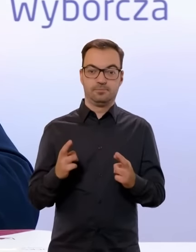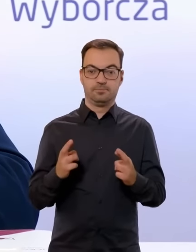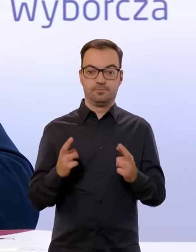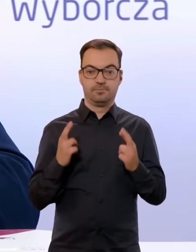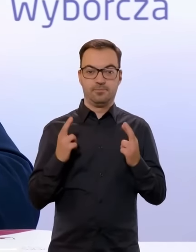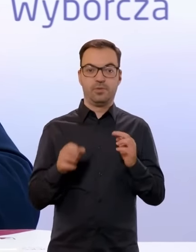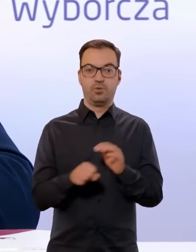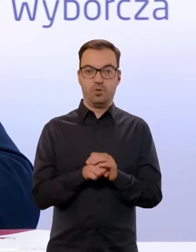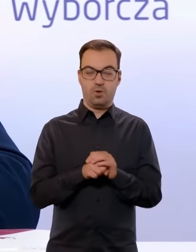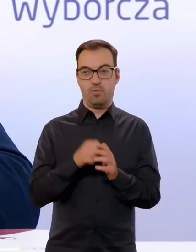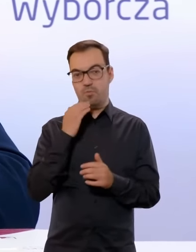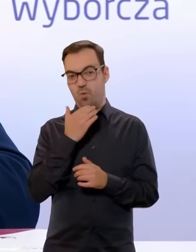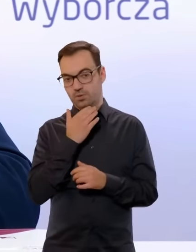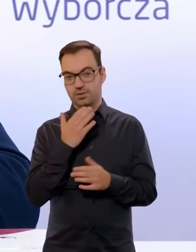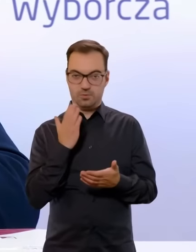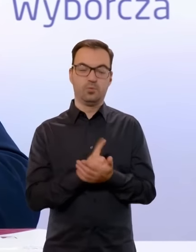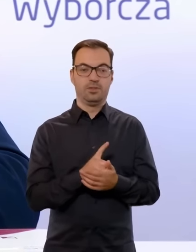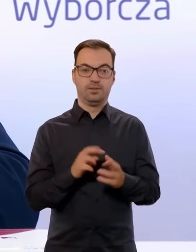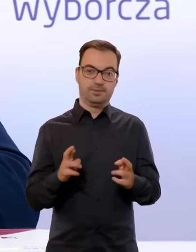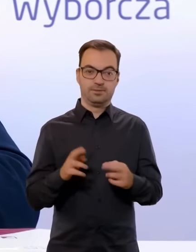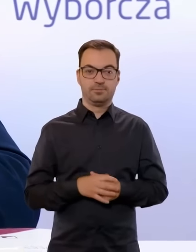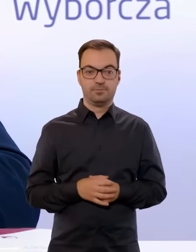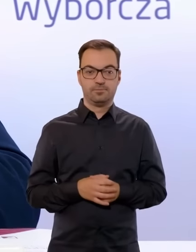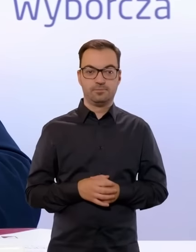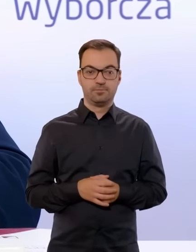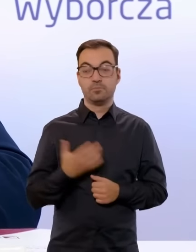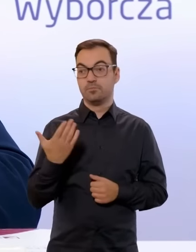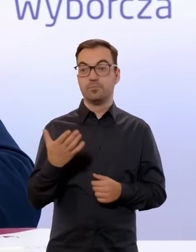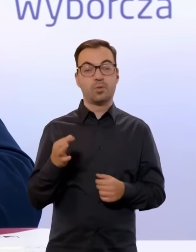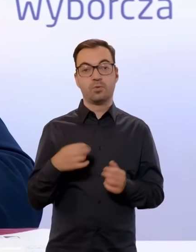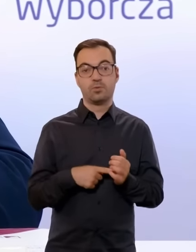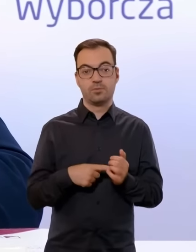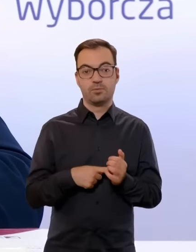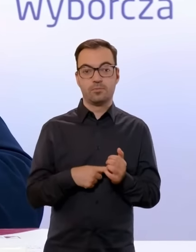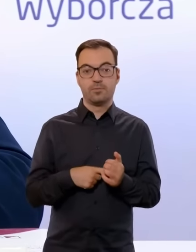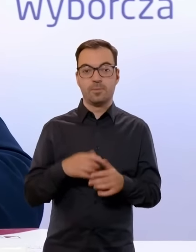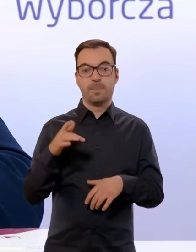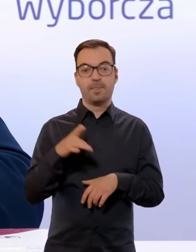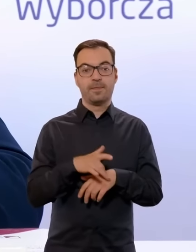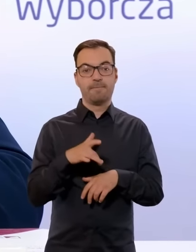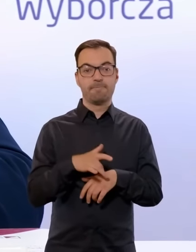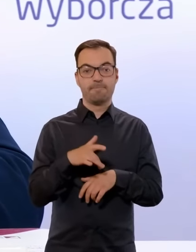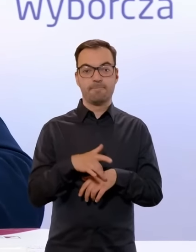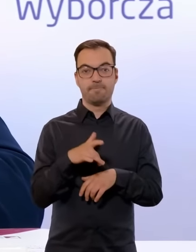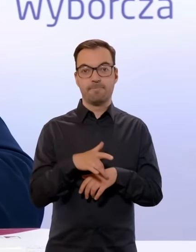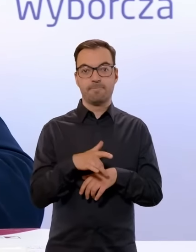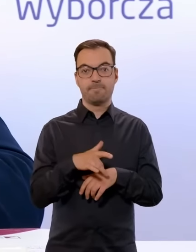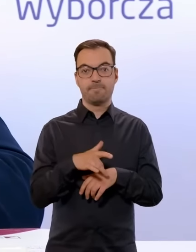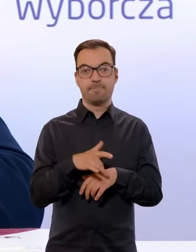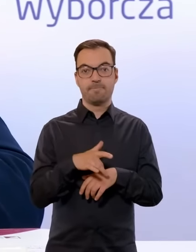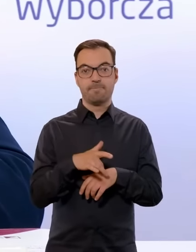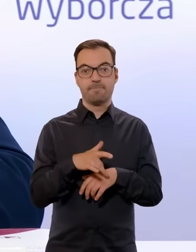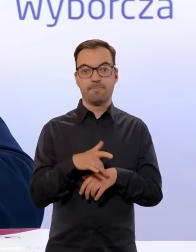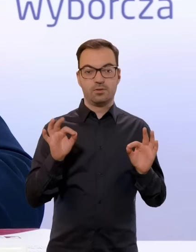będzie do południa. Tym bardziej, że de facto wyniki dotyczące